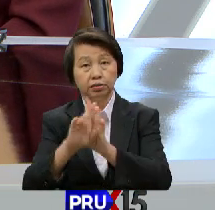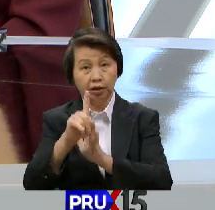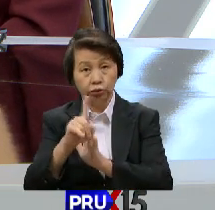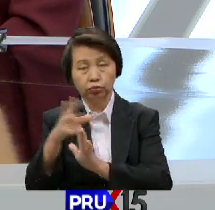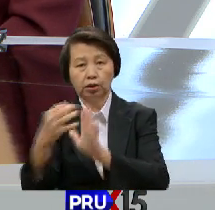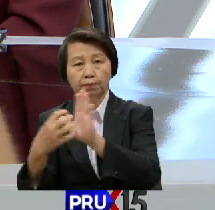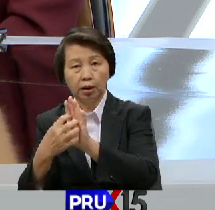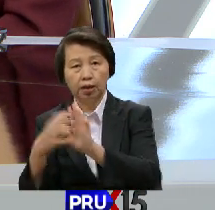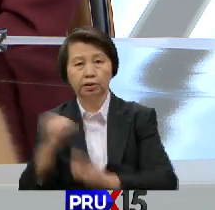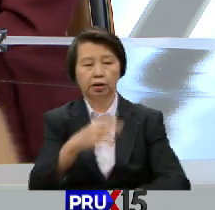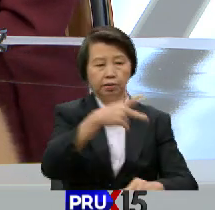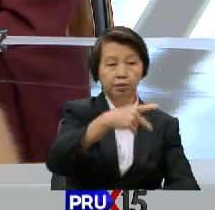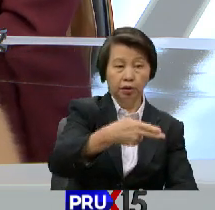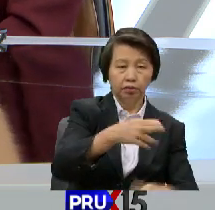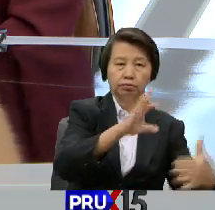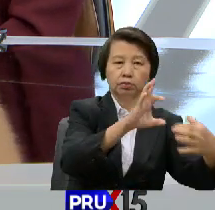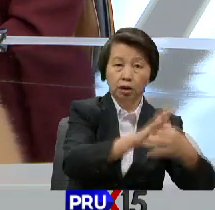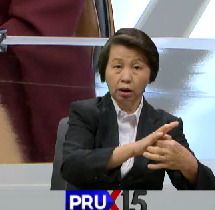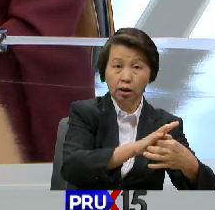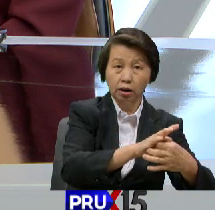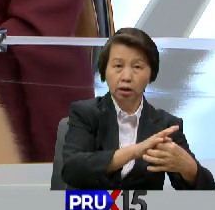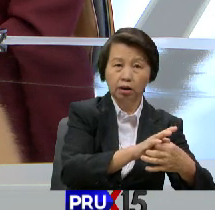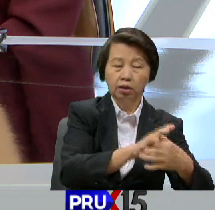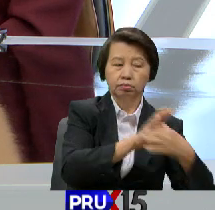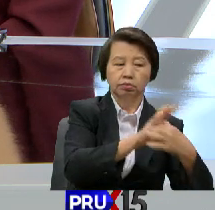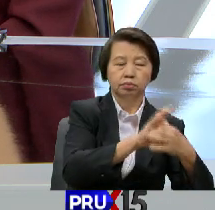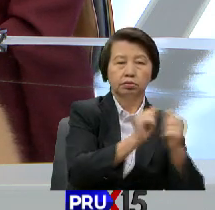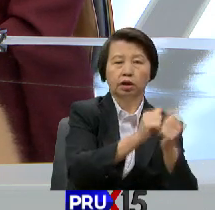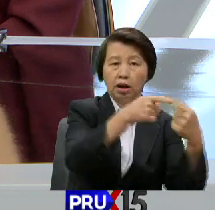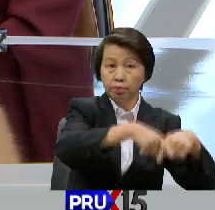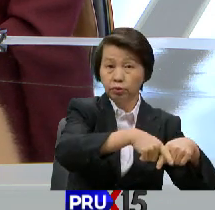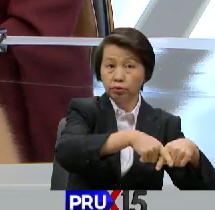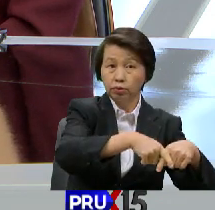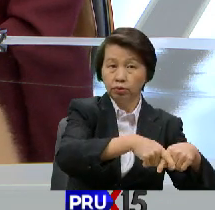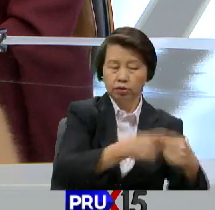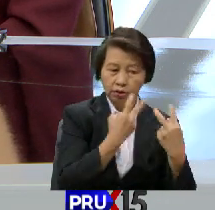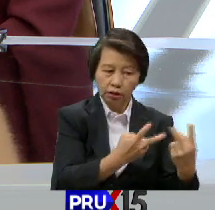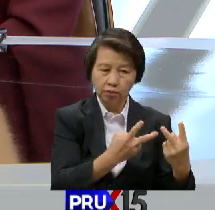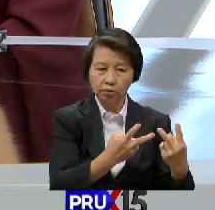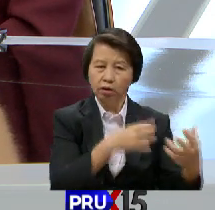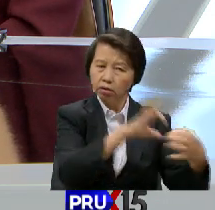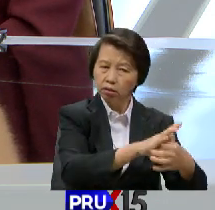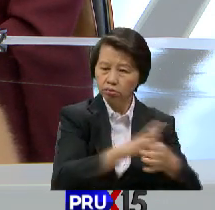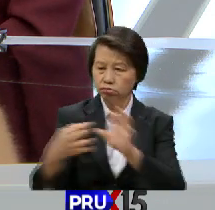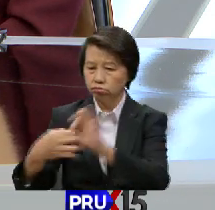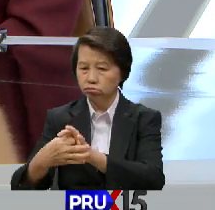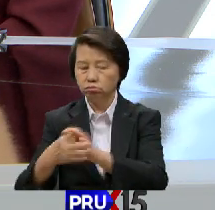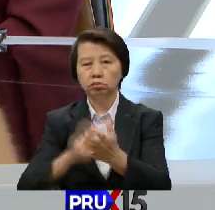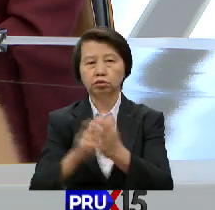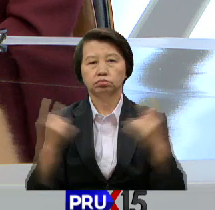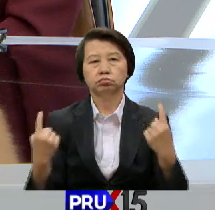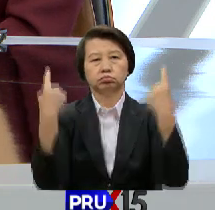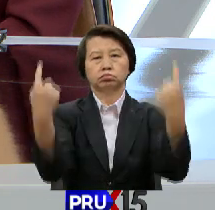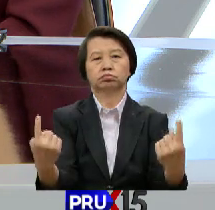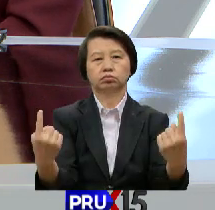dan juga menjalinkan kerjasama jadi sudah nampak pertemuan hanya satu lawan satu